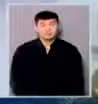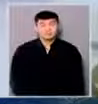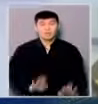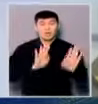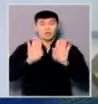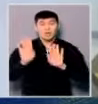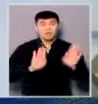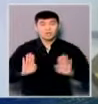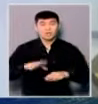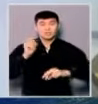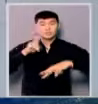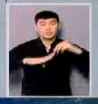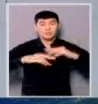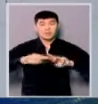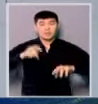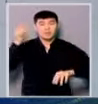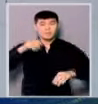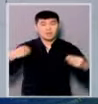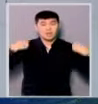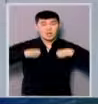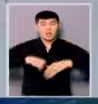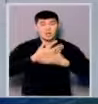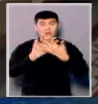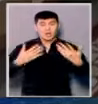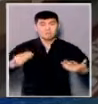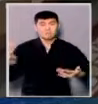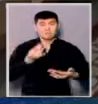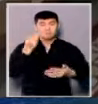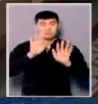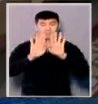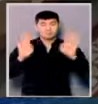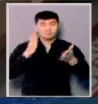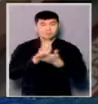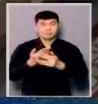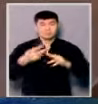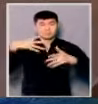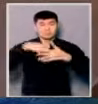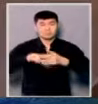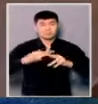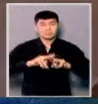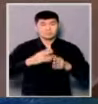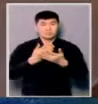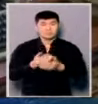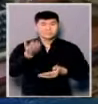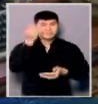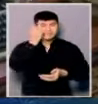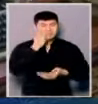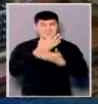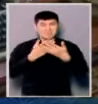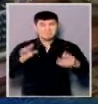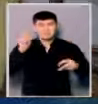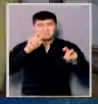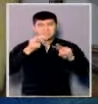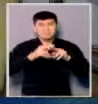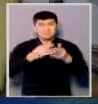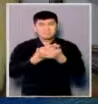Мұражайға маман қызметкерлерінің арнайы киімдерімен өзге де қызықты экспонаттар қойылған. Олардың қатарында кассылық аппараттар, валюта тексеретін және